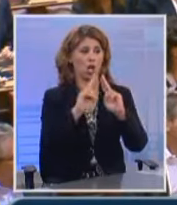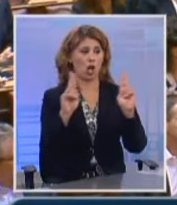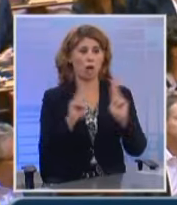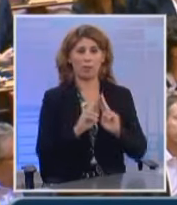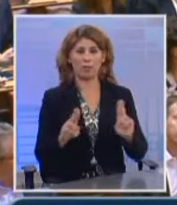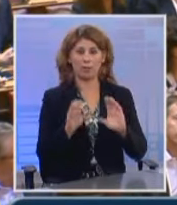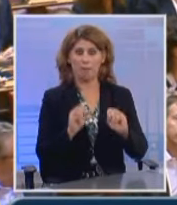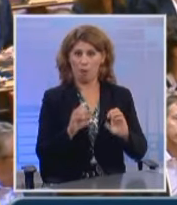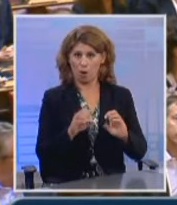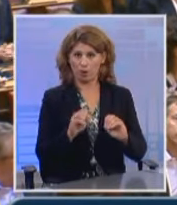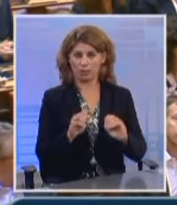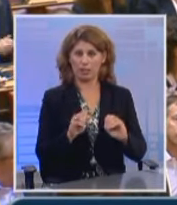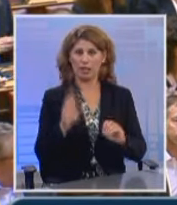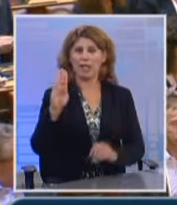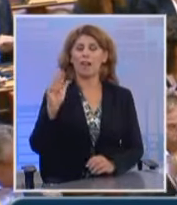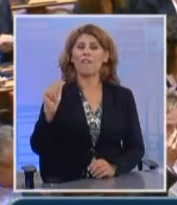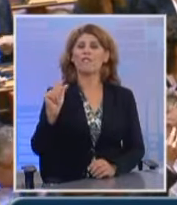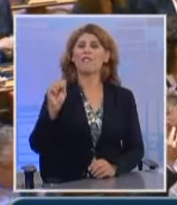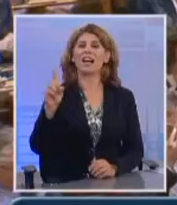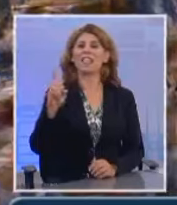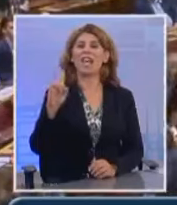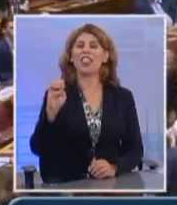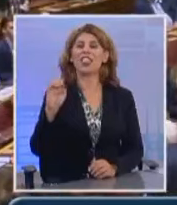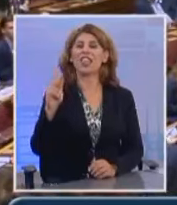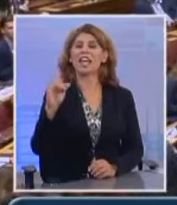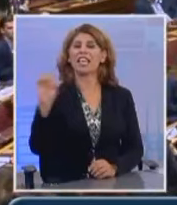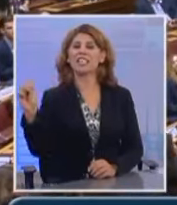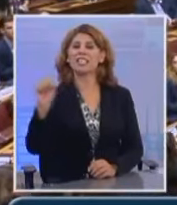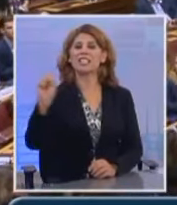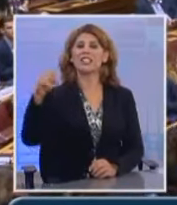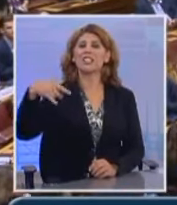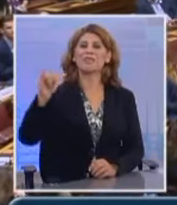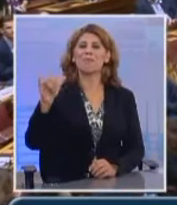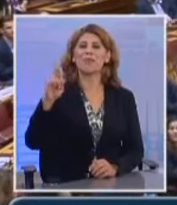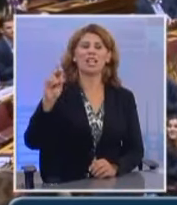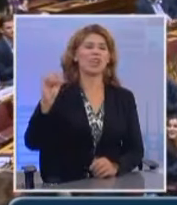Ομοσπονδιακοί προπονητές Βασδέκης Σπύρος.